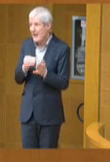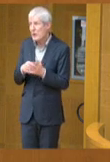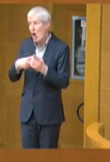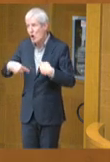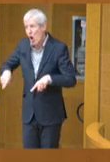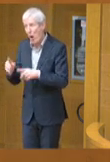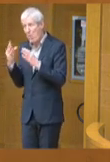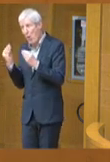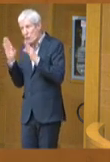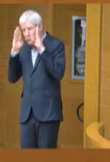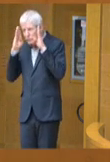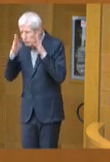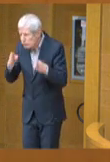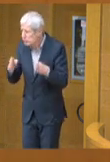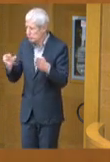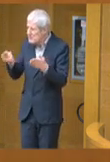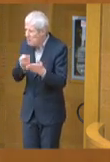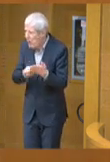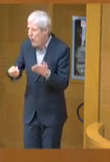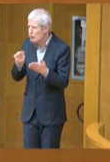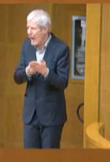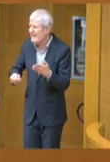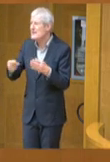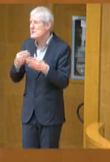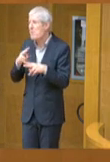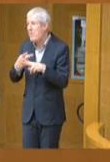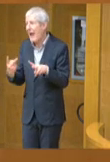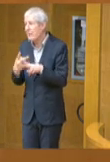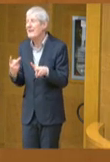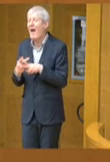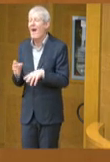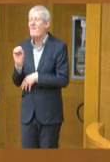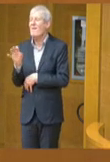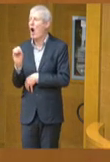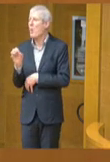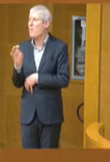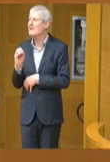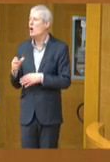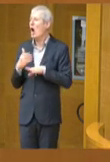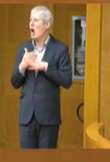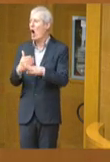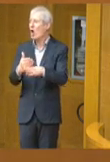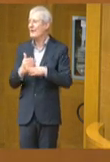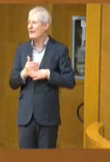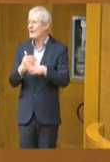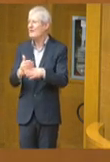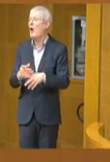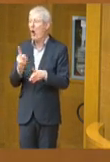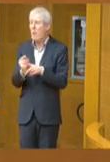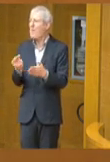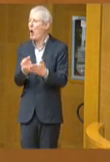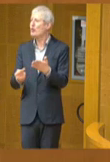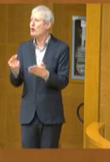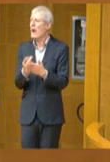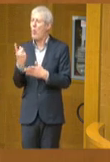con molti progetti sperimentali, è quello della formazione condivisa, che ci consente di andare oltre, di progettare un futuro,